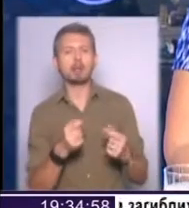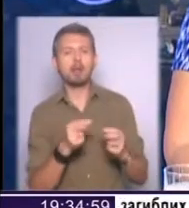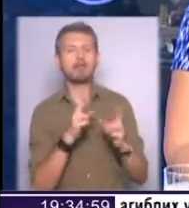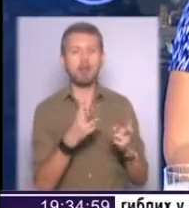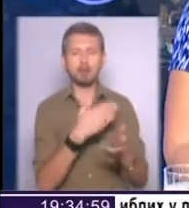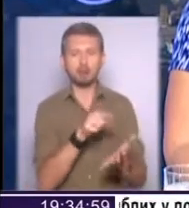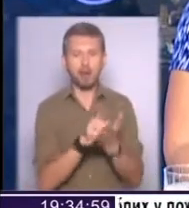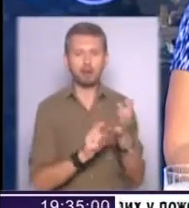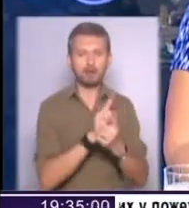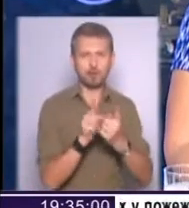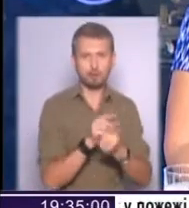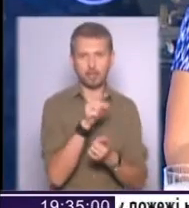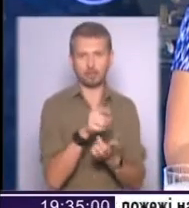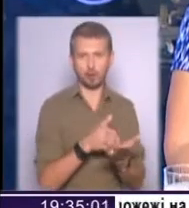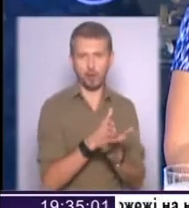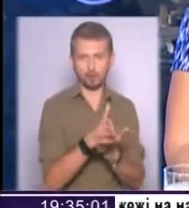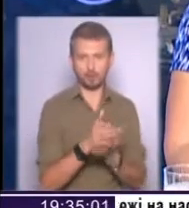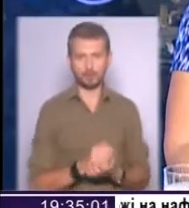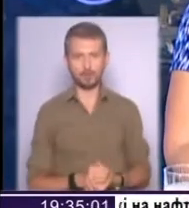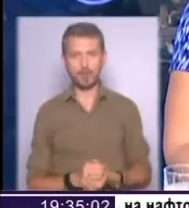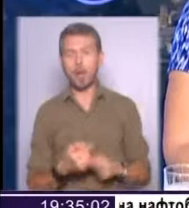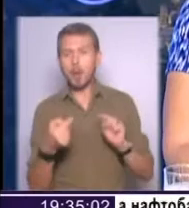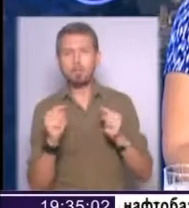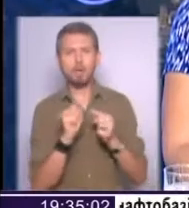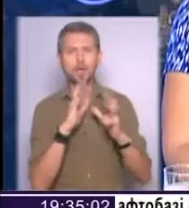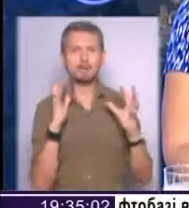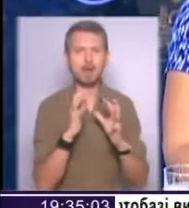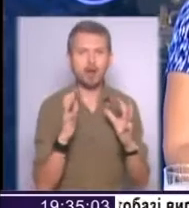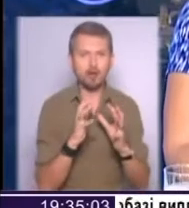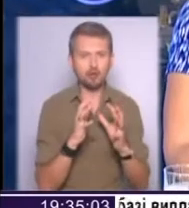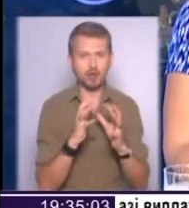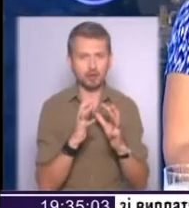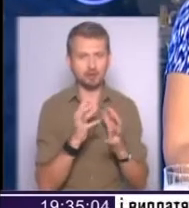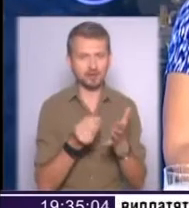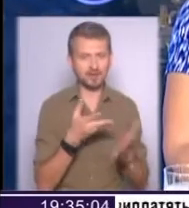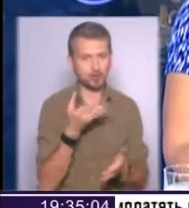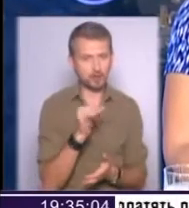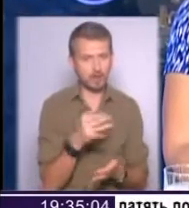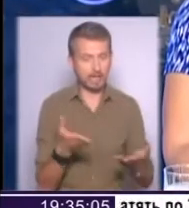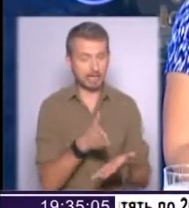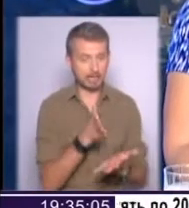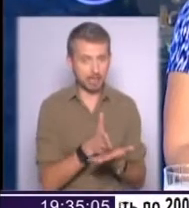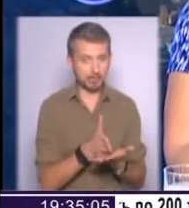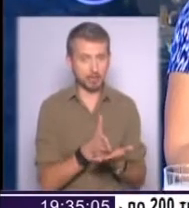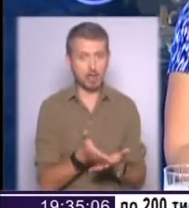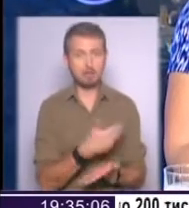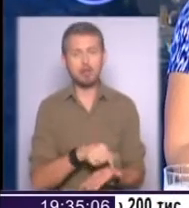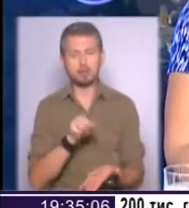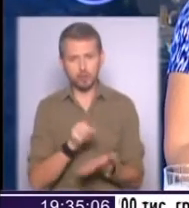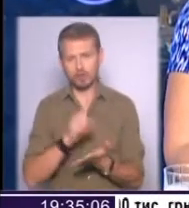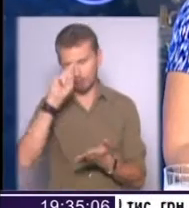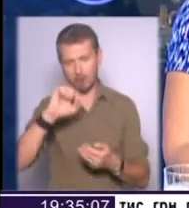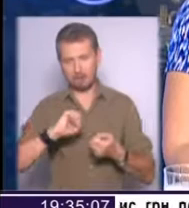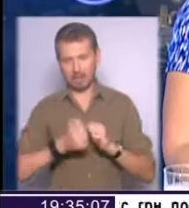Тому що попри збереження, попри функцію збереження цінностей, які є, ми мусимо пам'ятати про